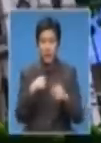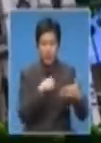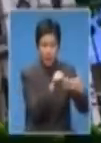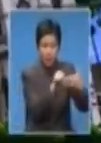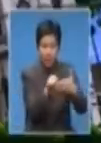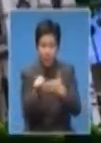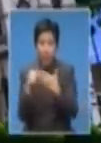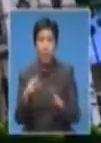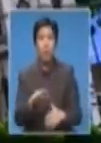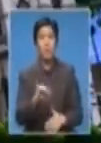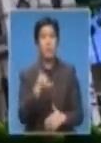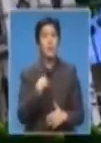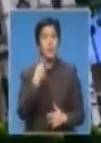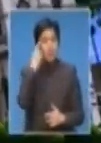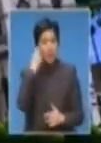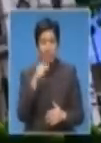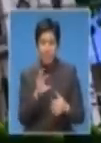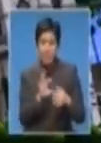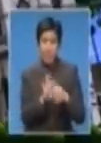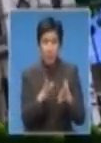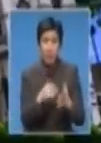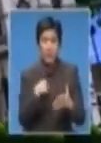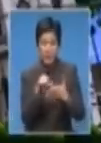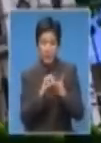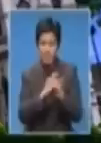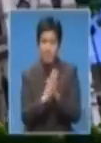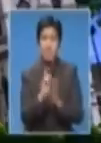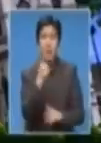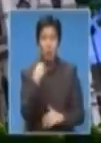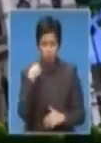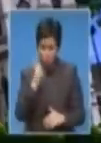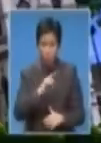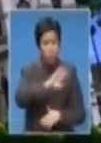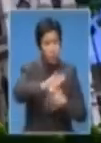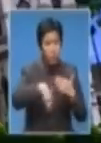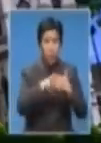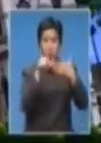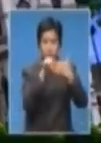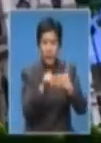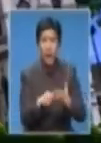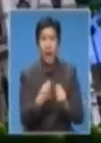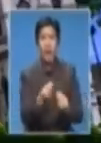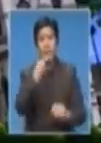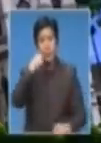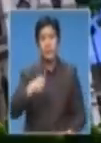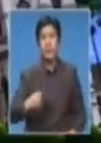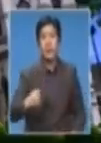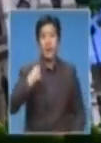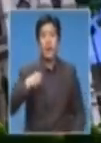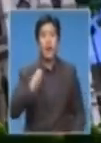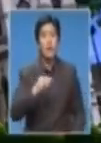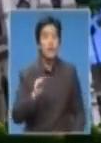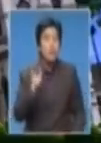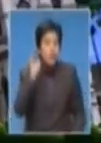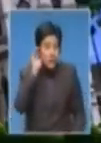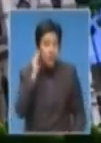งเข้าไปแล้วไม่ได้ทำบางอย่างไม่สอดคล้องเขาก็ไม่ได้ปรับปรุงให้ทันสมัยวันนี้ต้องแก้ไขทั้งหมดนะครับเพื่อสร้างความเข้มแข็งสร้างความเชื่อมั่นไว้วางใจใน